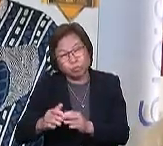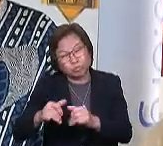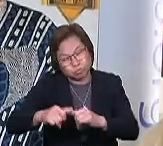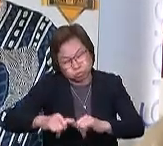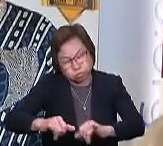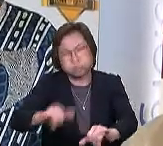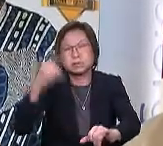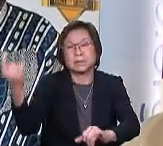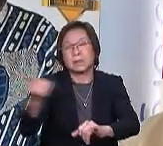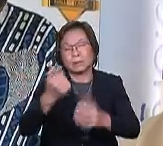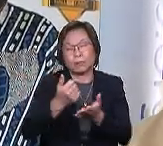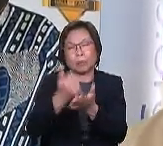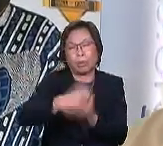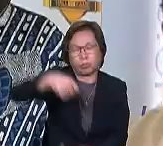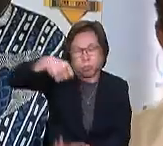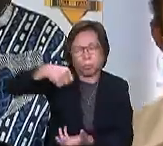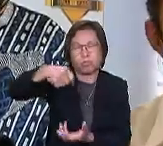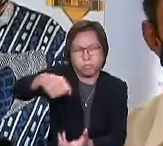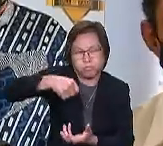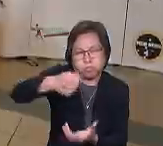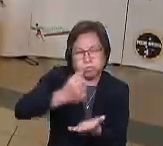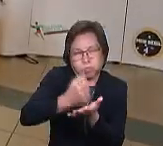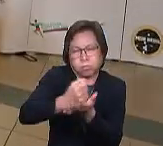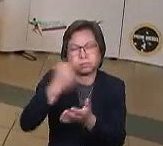sensasi besi membantu baku-baku makna yang ada insyaallah